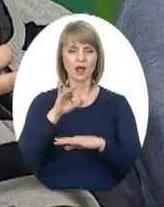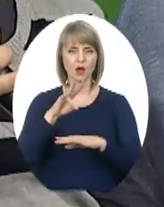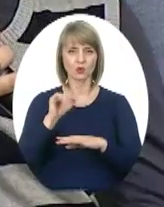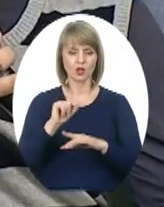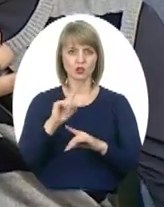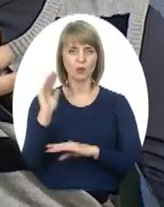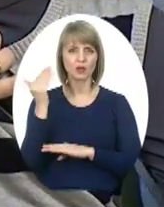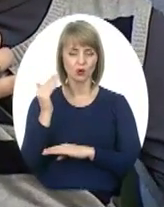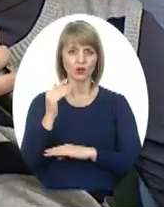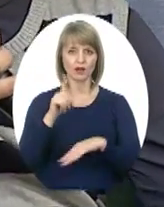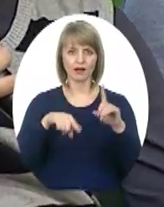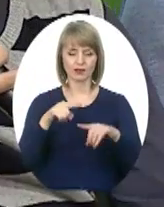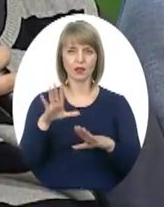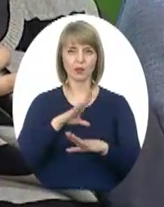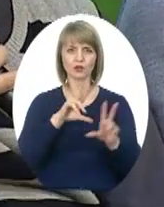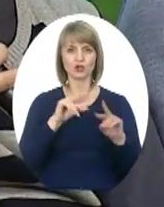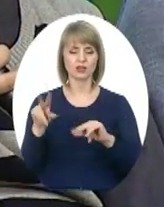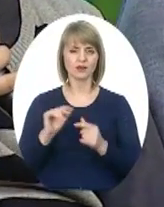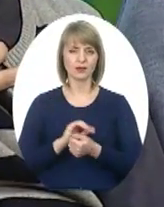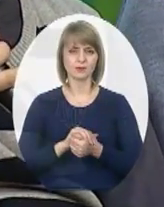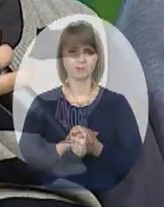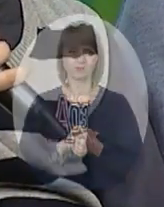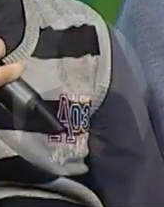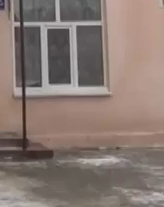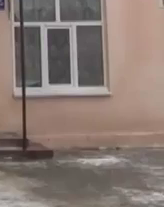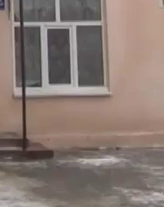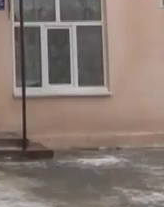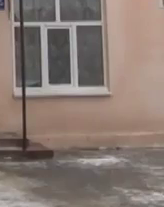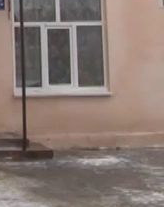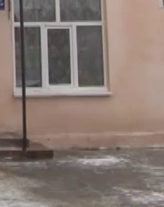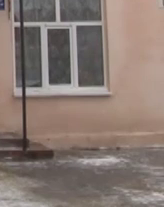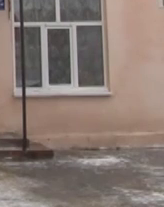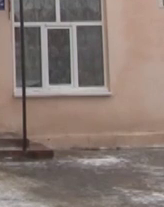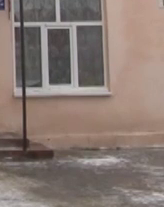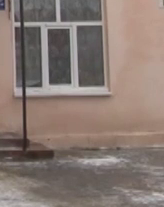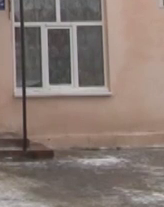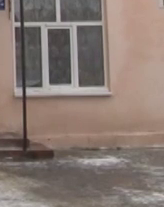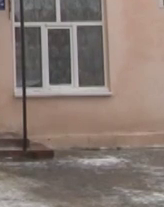подростка с синдромом Дауна, чтобы и ребенок, и родные были счастливы.